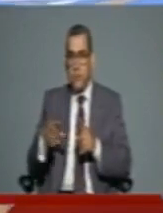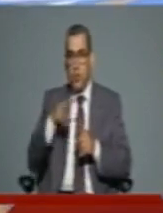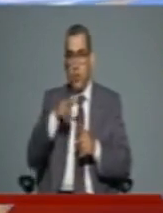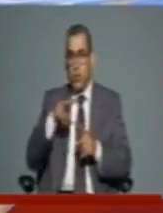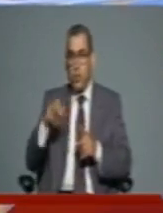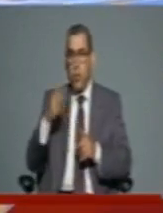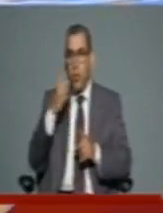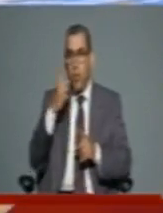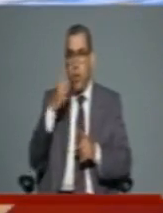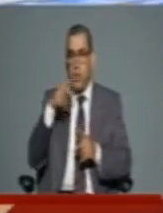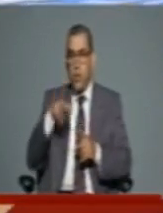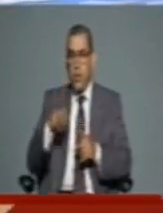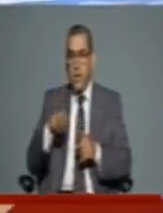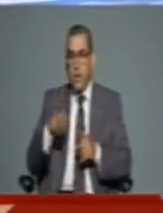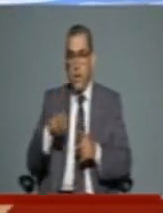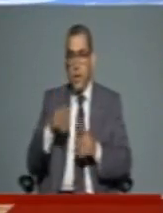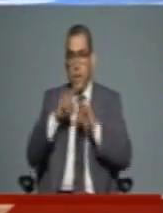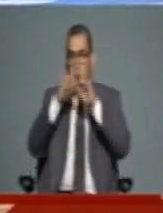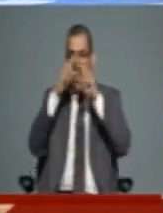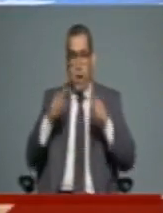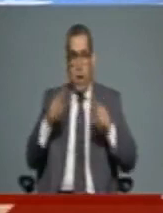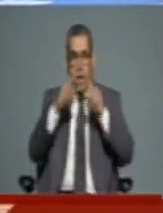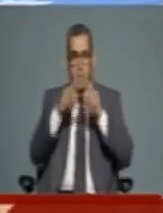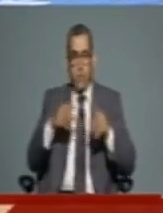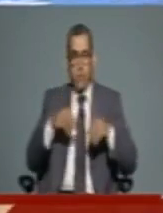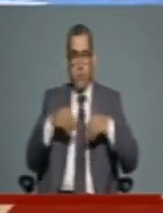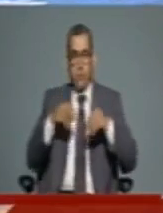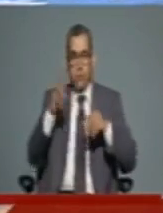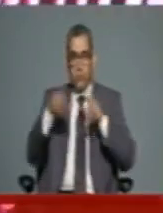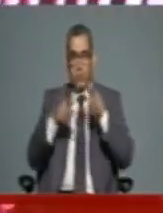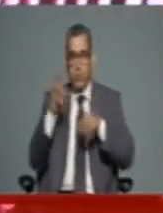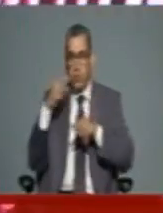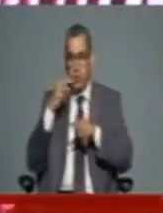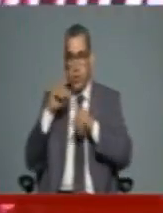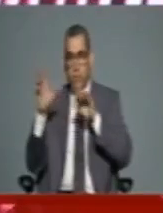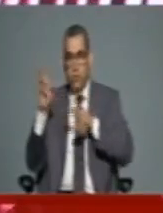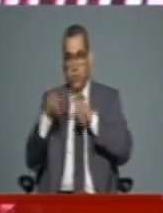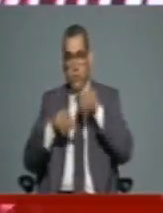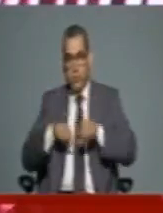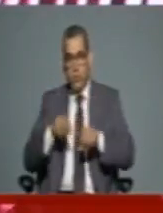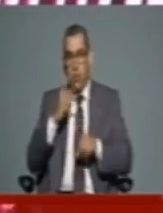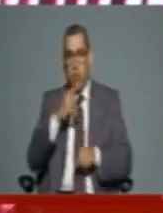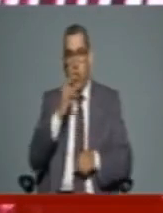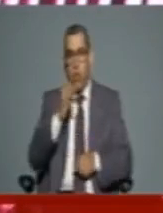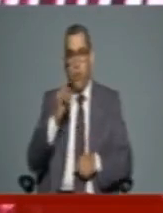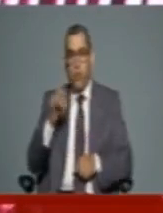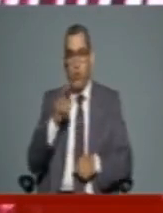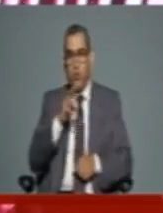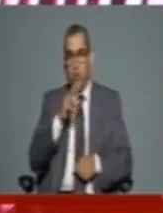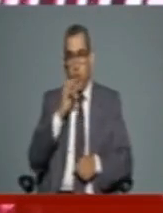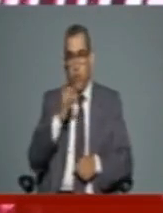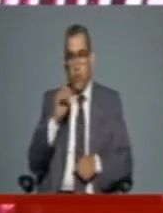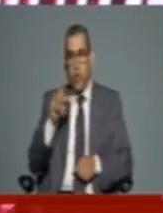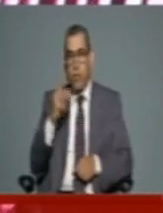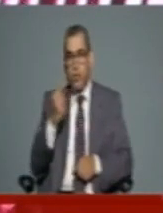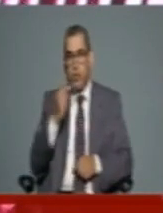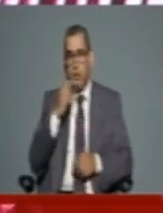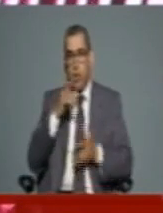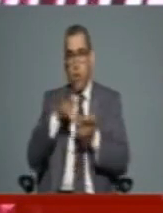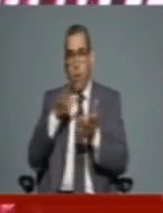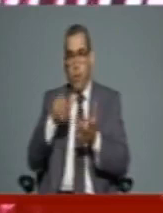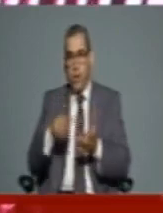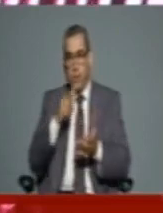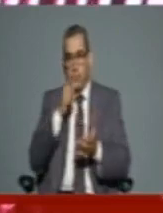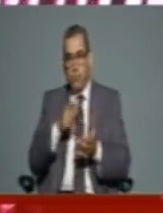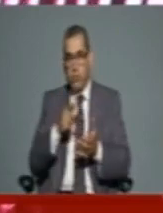881 مجمع استهلاكي يعني منفذ للمواطن، و 515 مخزن جمله بقى المخازن مميكنه، وخمس